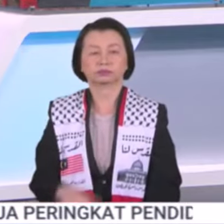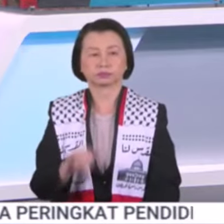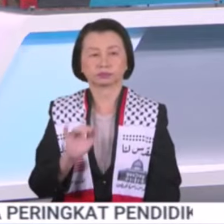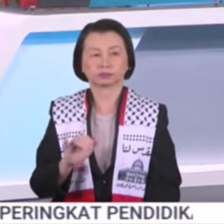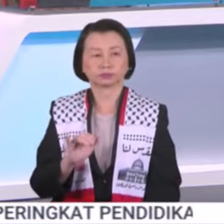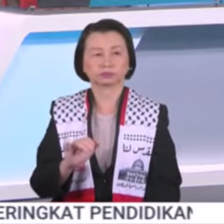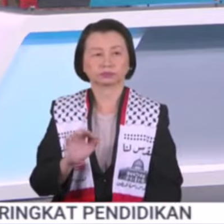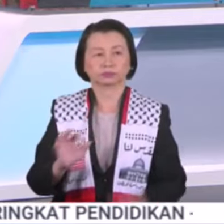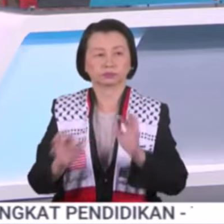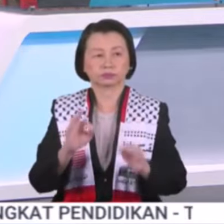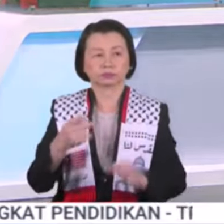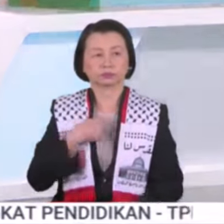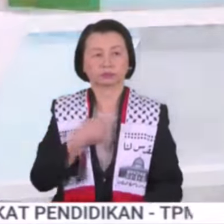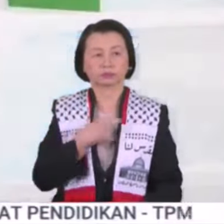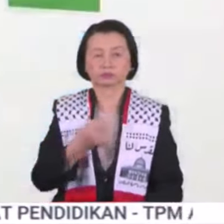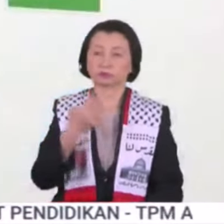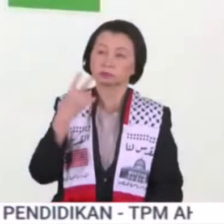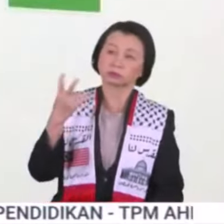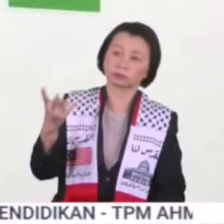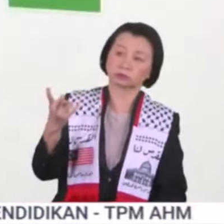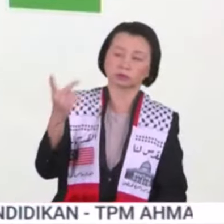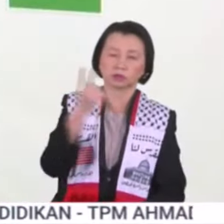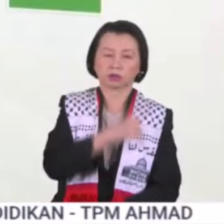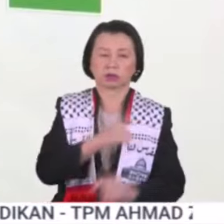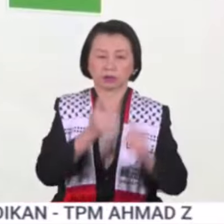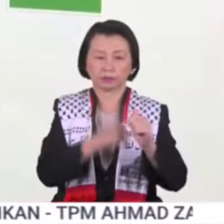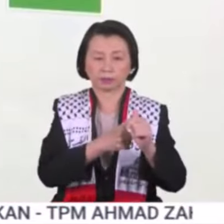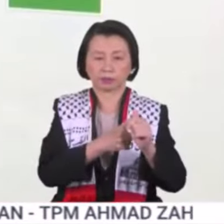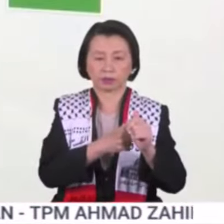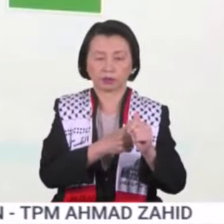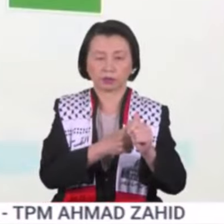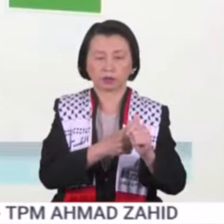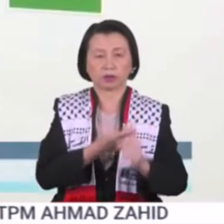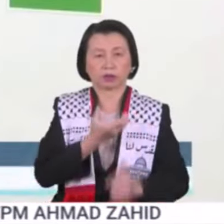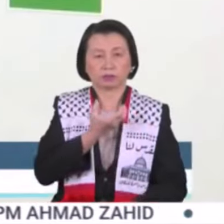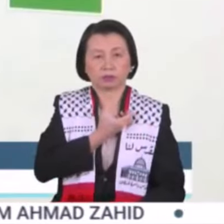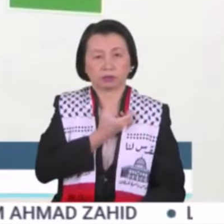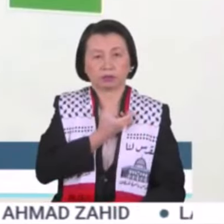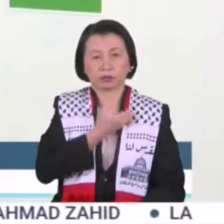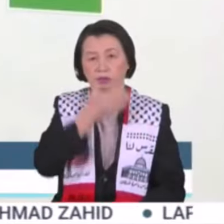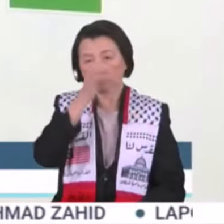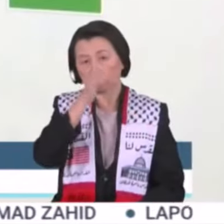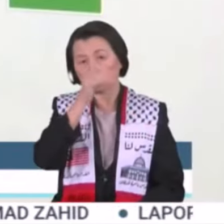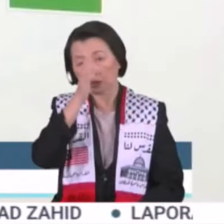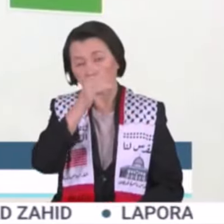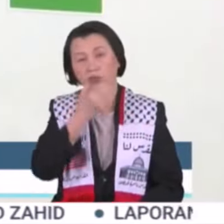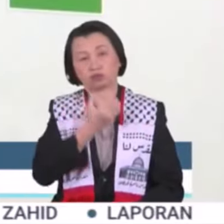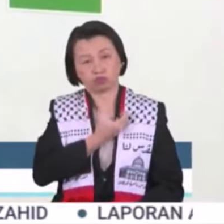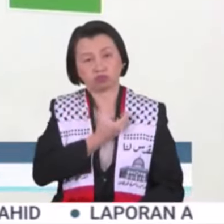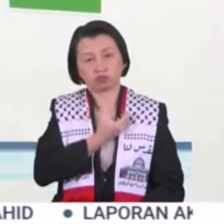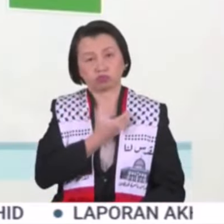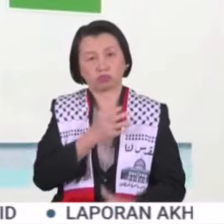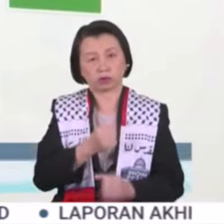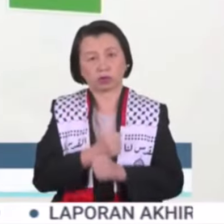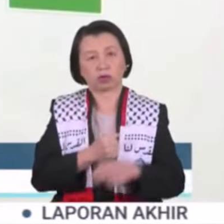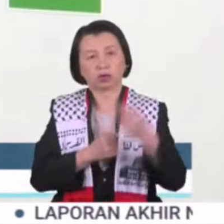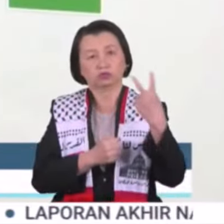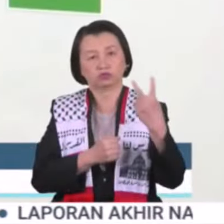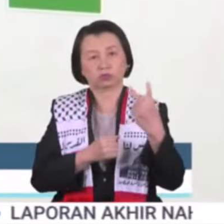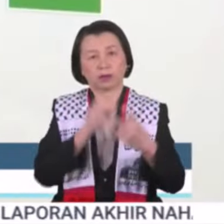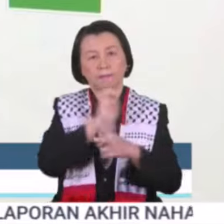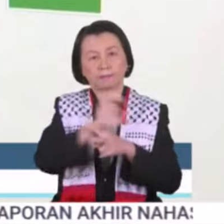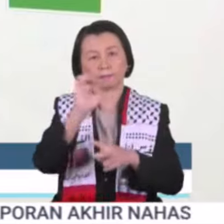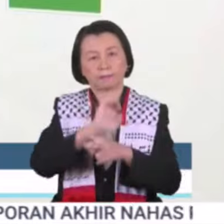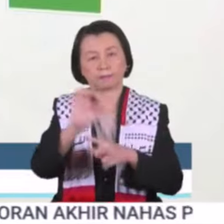Ya Sahih, kalau kita lihat perkembangan hari pertama carta berpingat, Melaka mengungguli carta pingat dengan merangkul 2 pingat